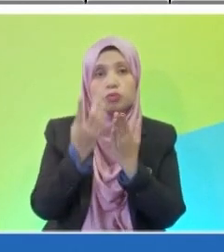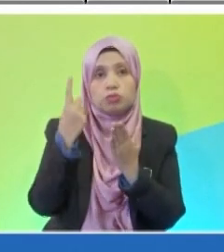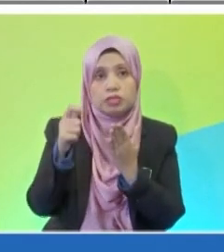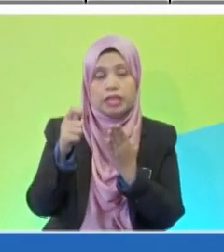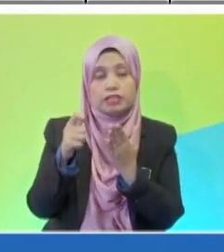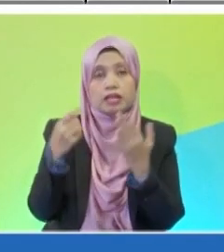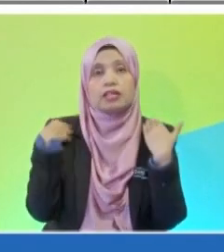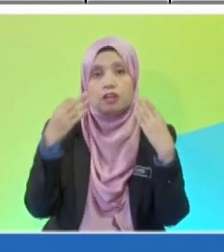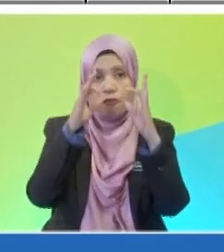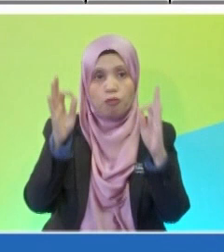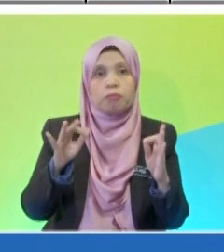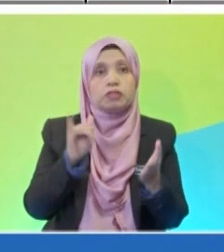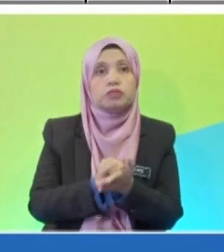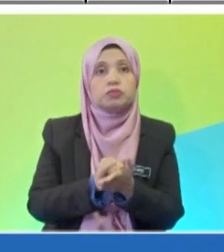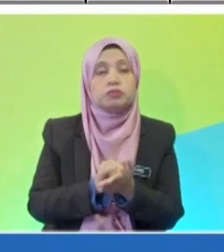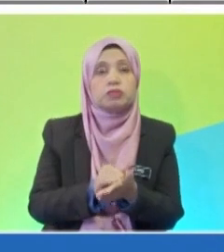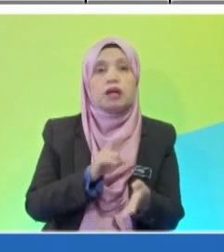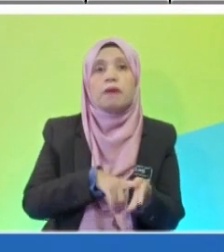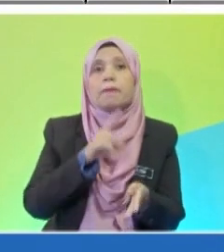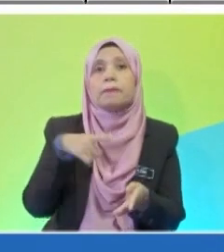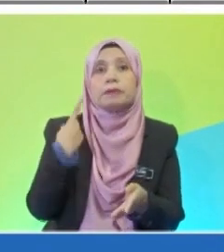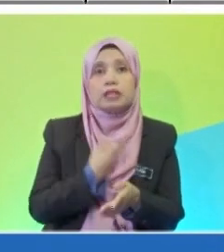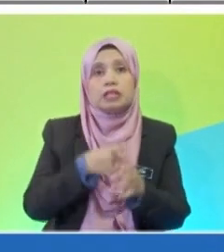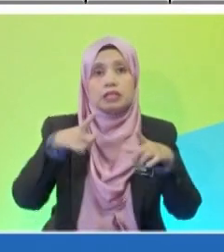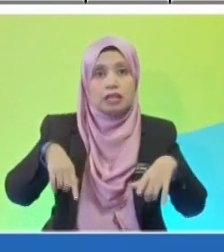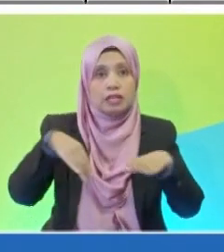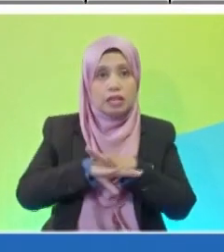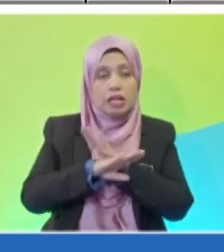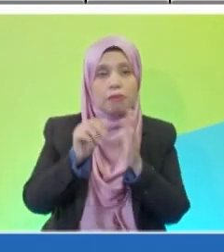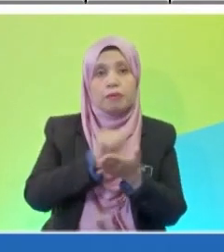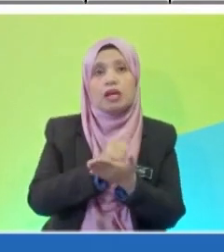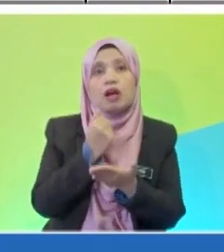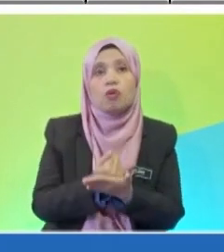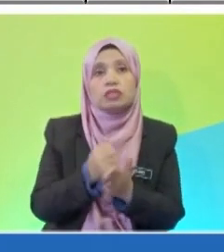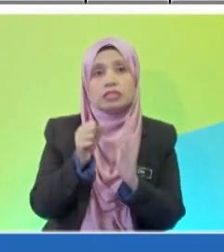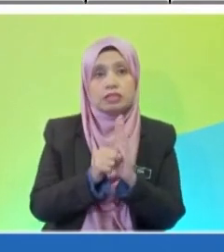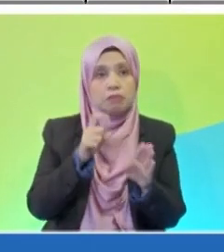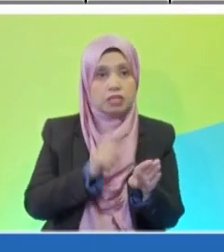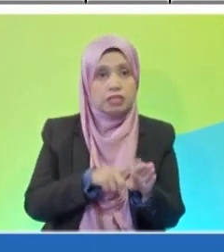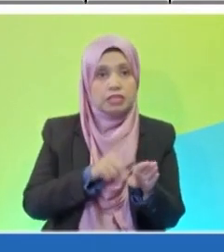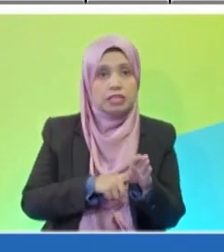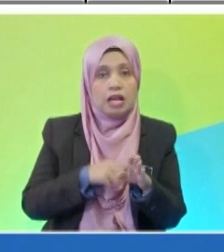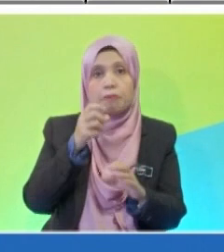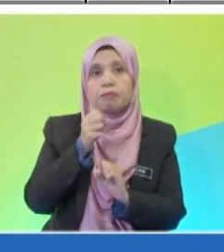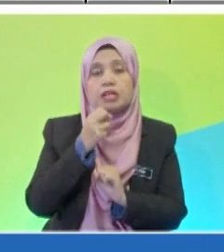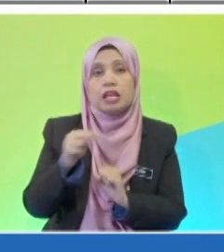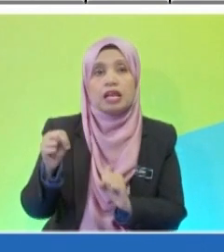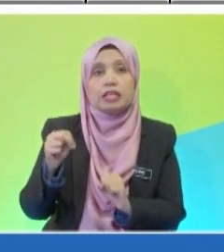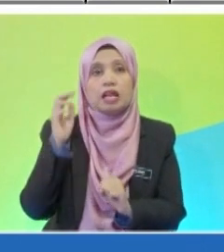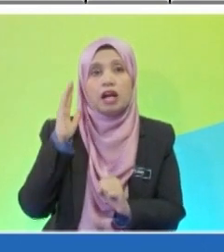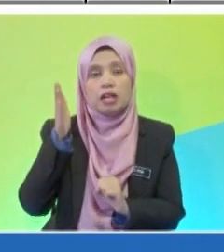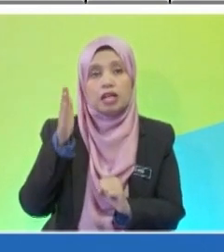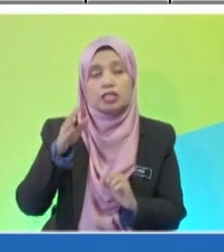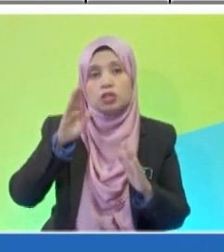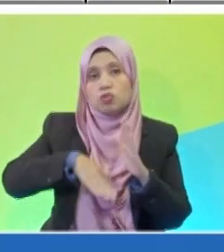format itu. Baik. Kemudian di mana pula kita akan letak dalam akaun semasa berwangan. Akaun semasa, ambilan akan